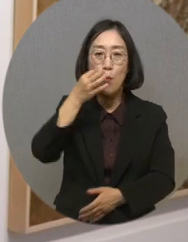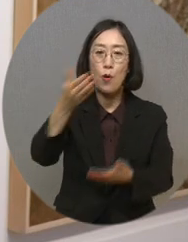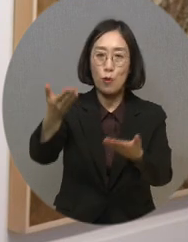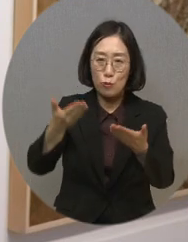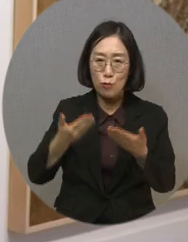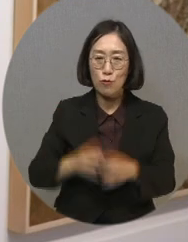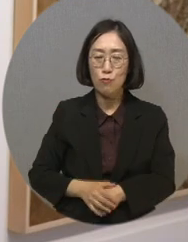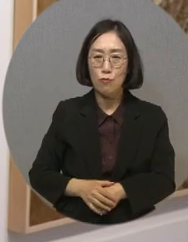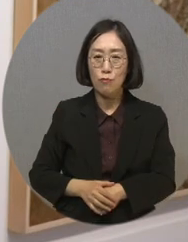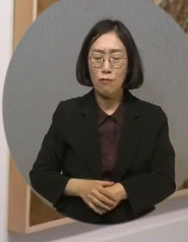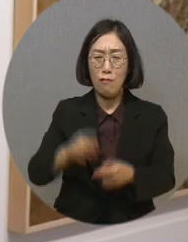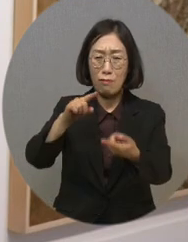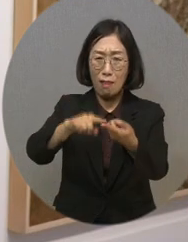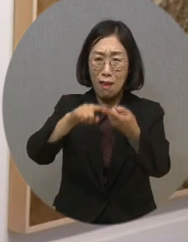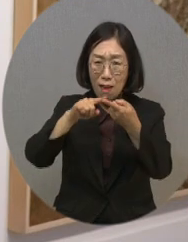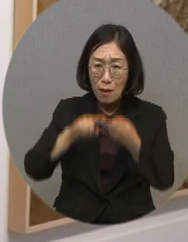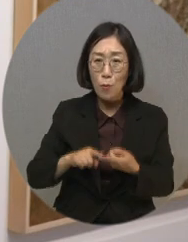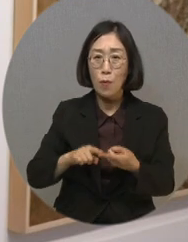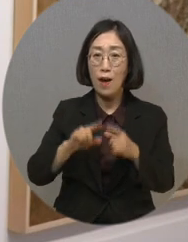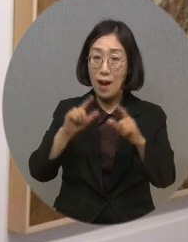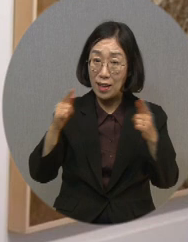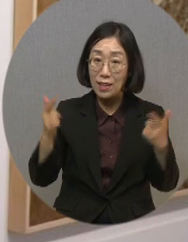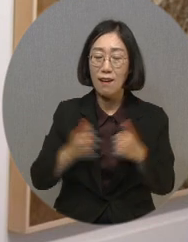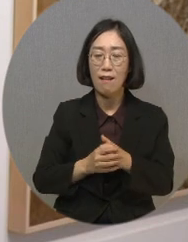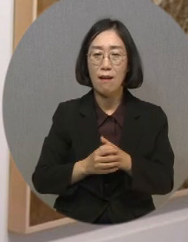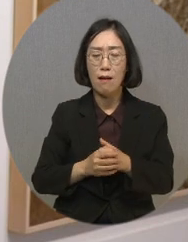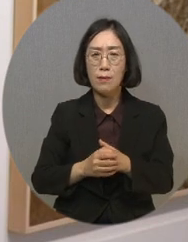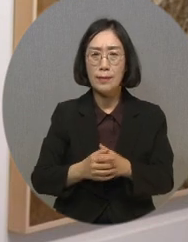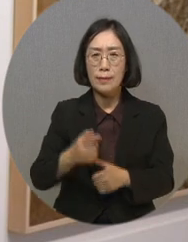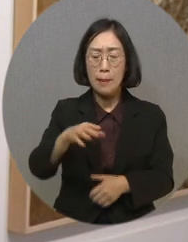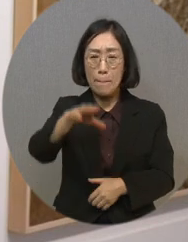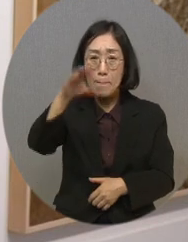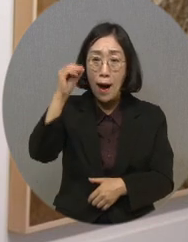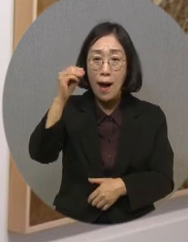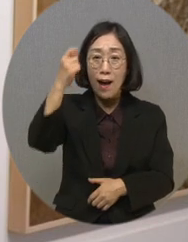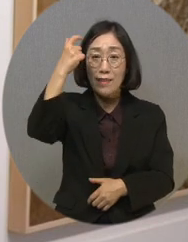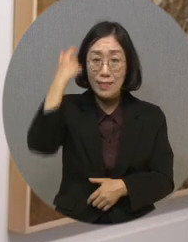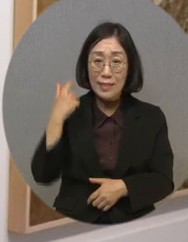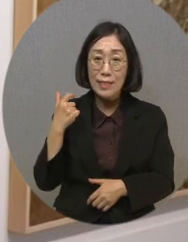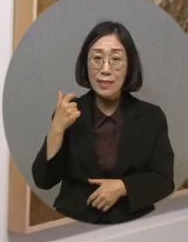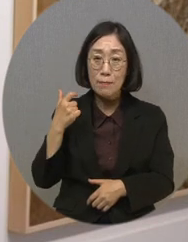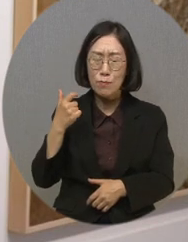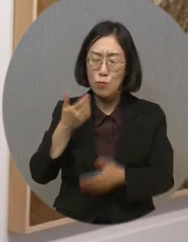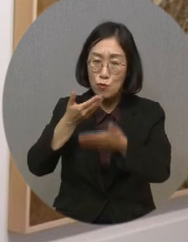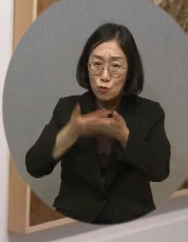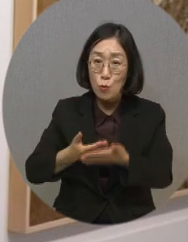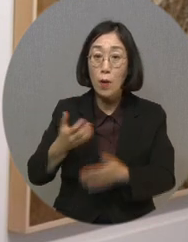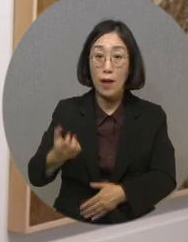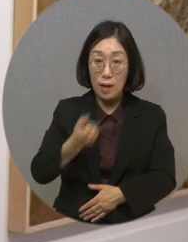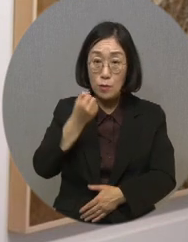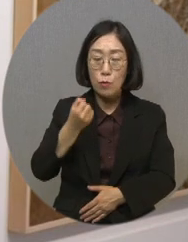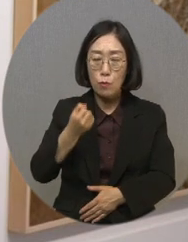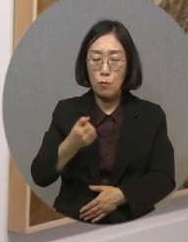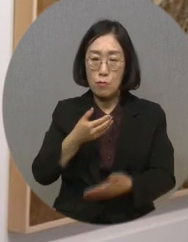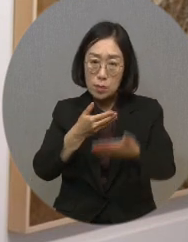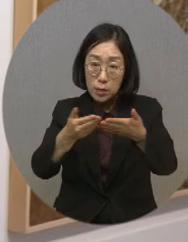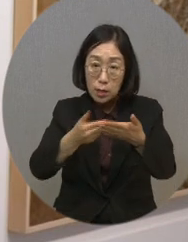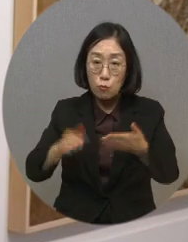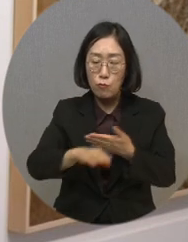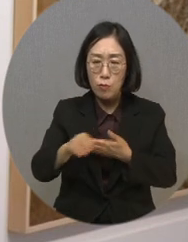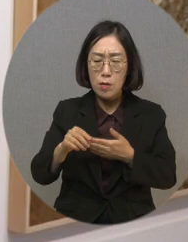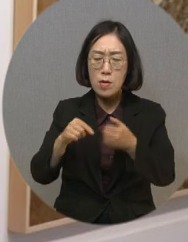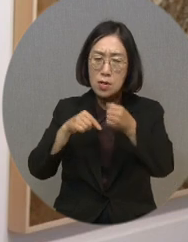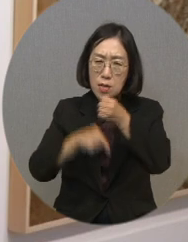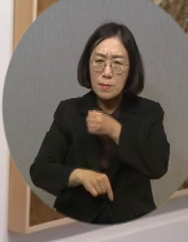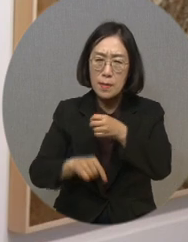사물의 모습을 있는 그대로 전하기보다 대상이 주는 느낌에 주목해 작품을 보는 우리가 작품에 내재된